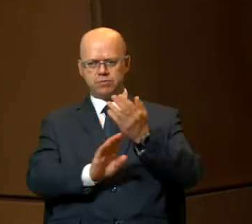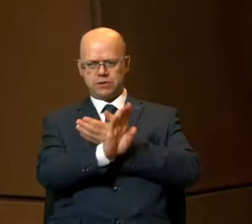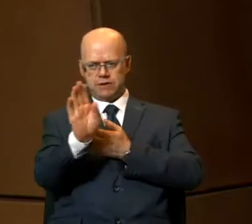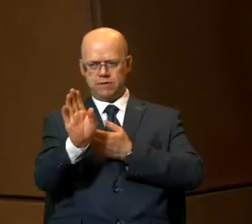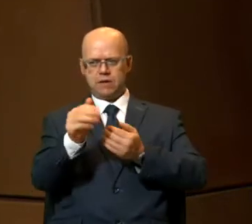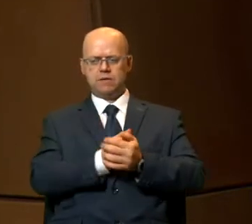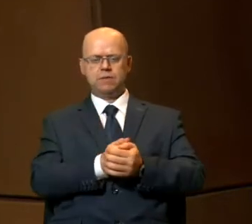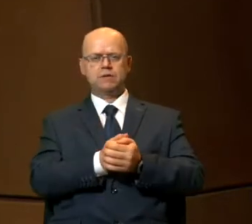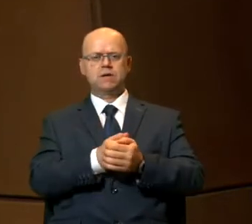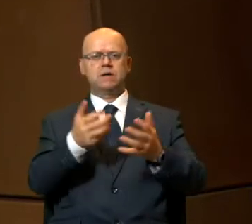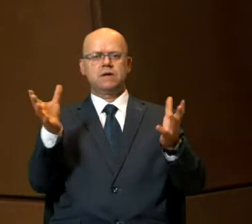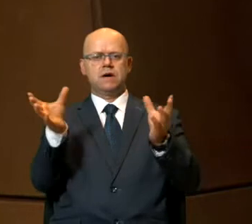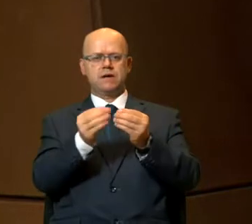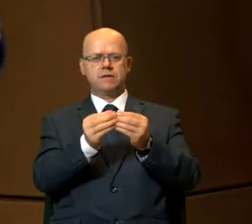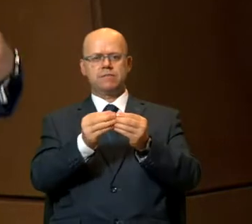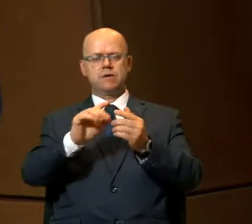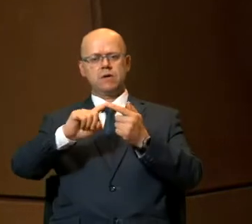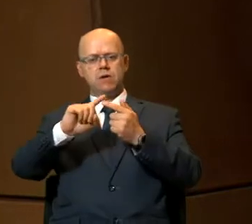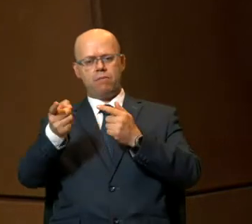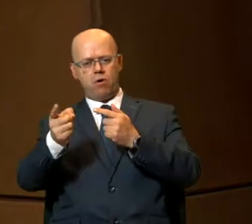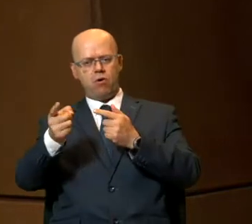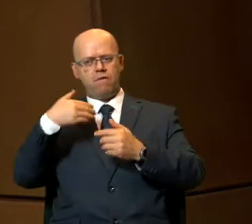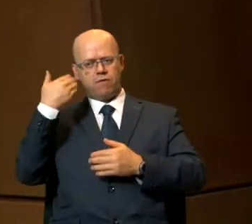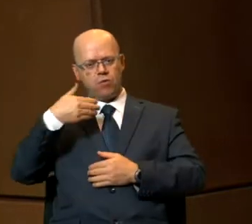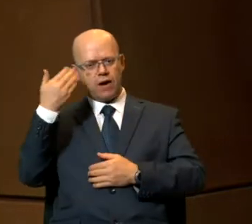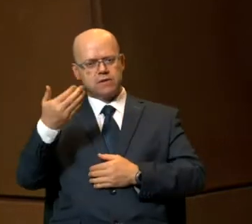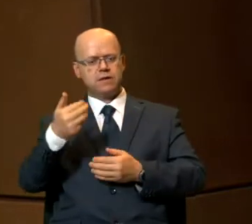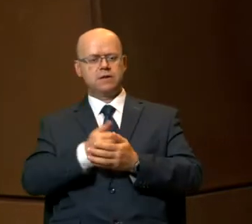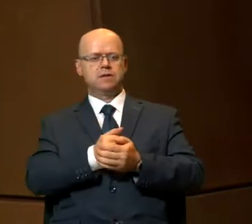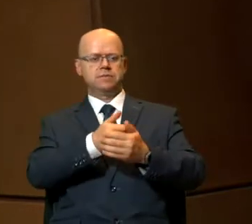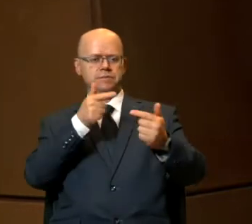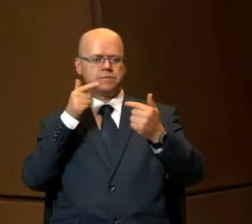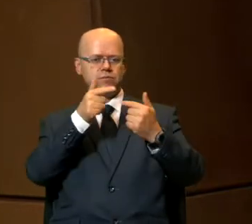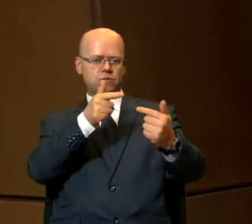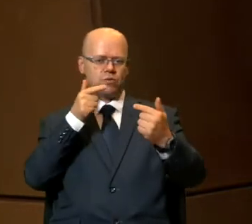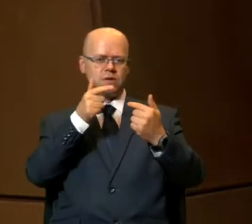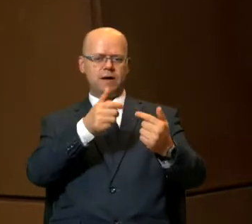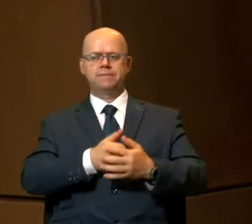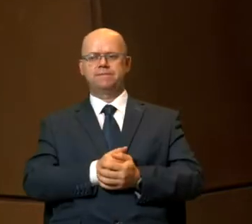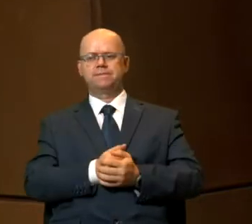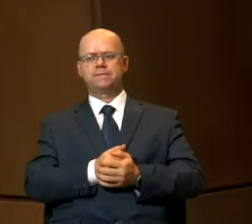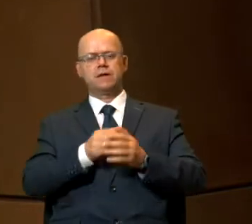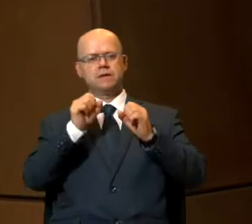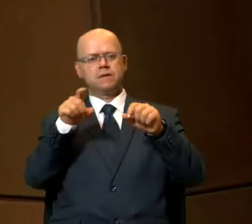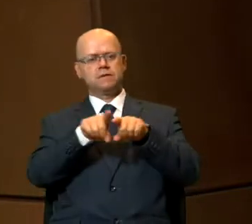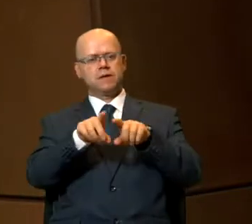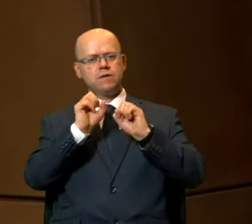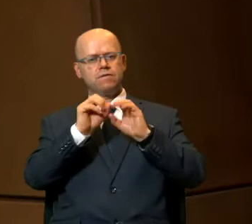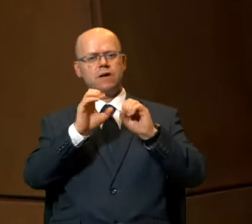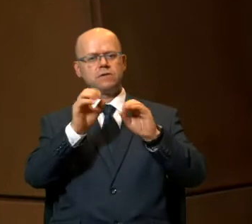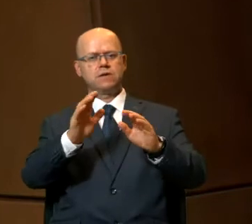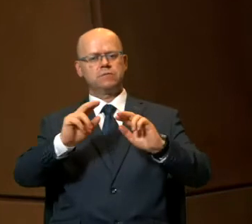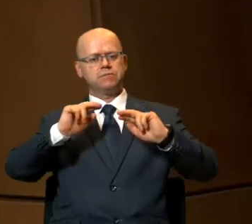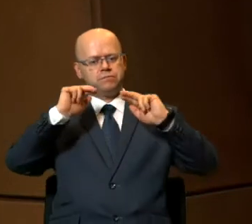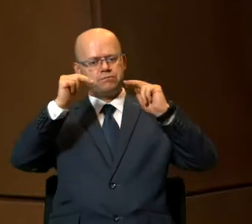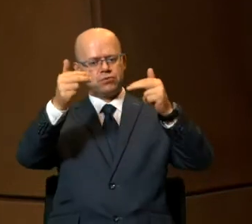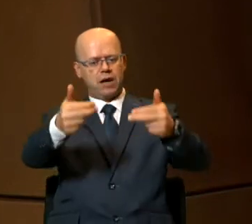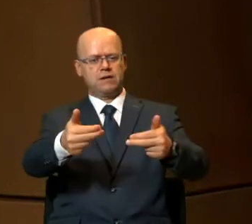nam towarzyszyła po wykładzie, krótka rozmowa, krótka interpretacja, a potem przekażemy